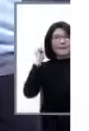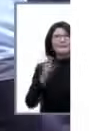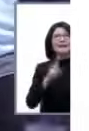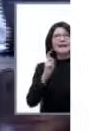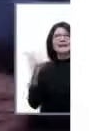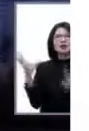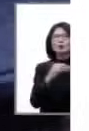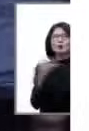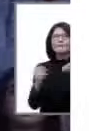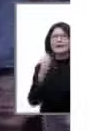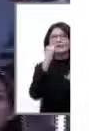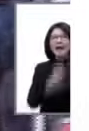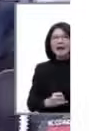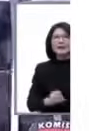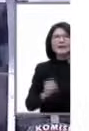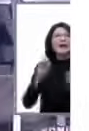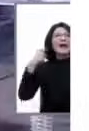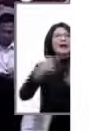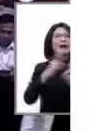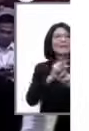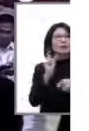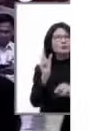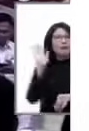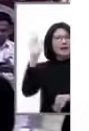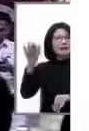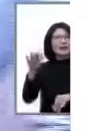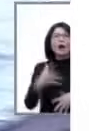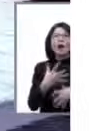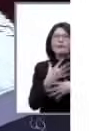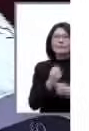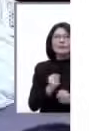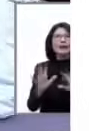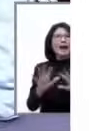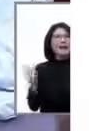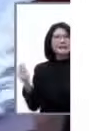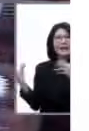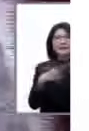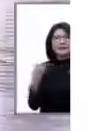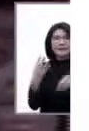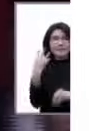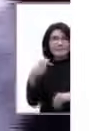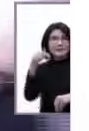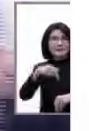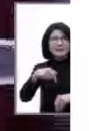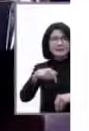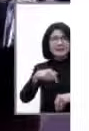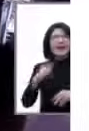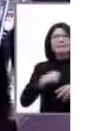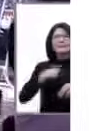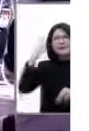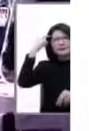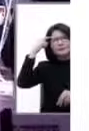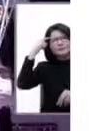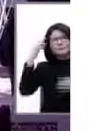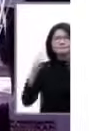gitu tapi defendingnya ini yang agak susah makanya seringkiali kan menariknya pada halhal abstrak contoh misalnya tadi di awal kita putar ya